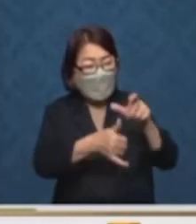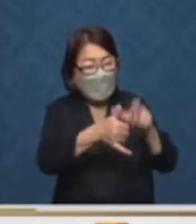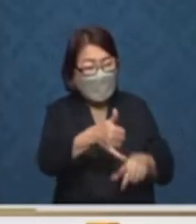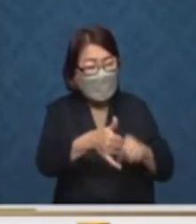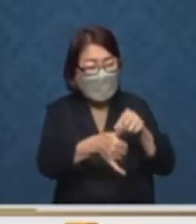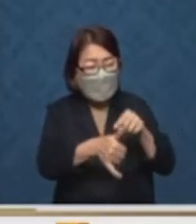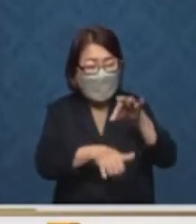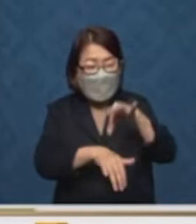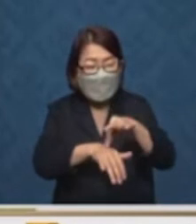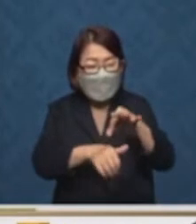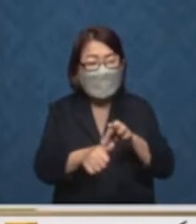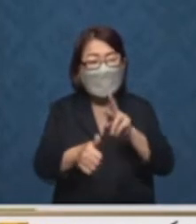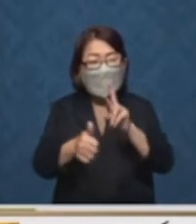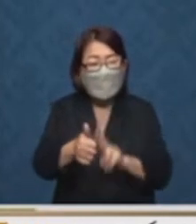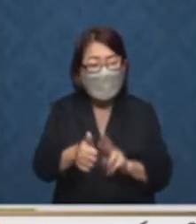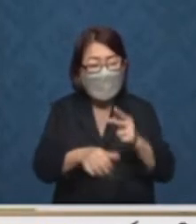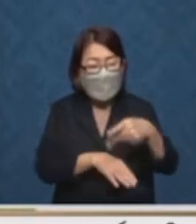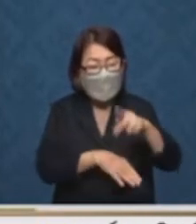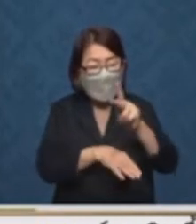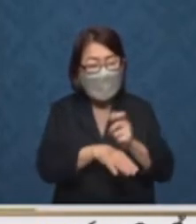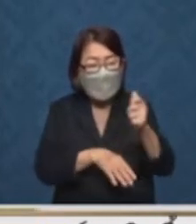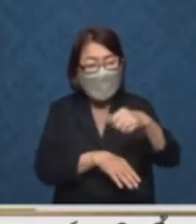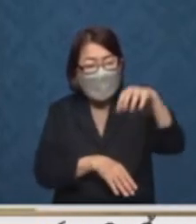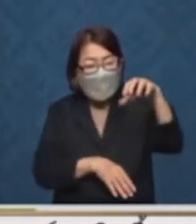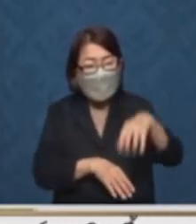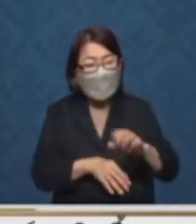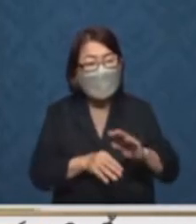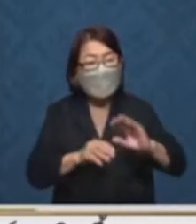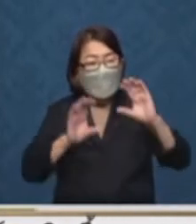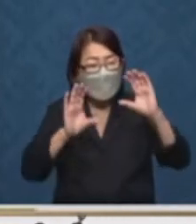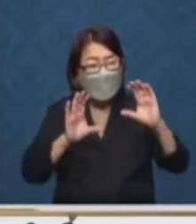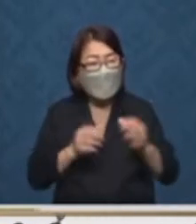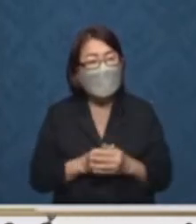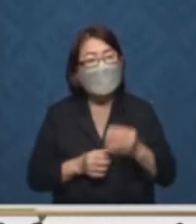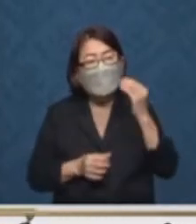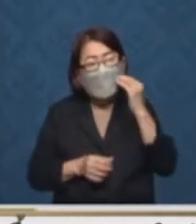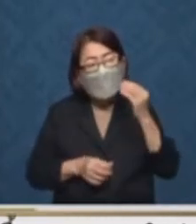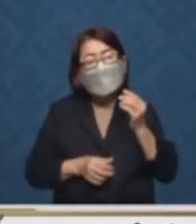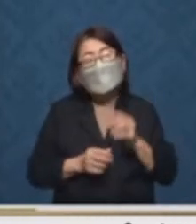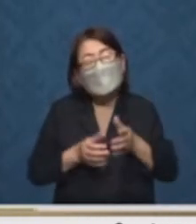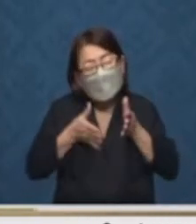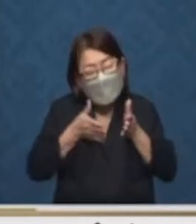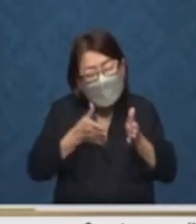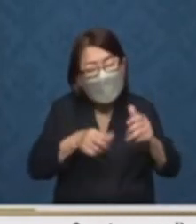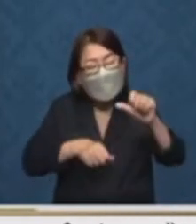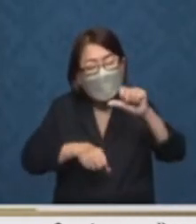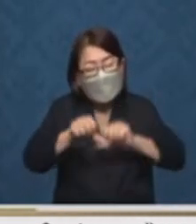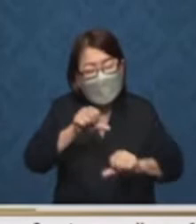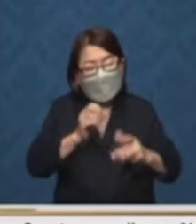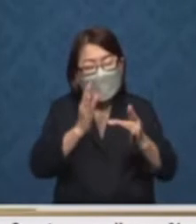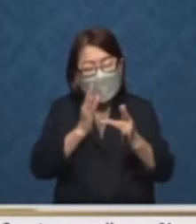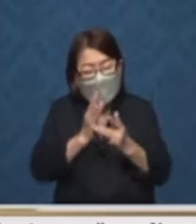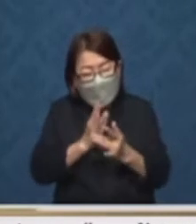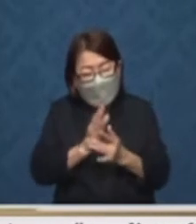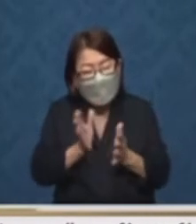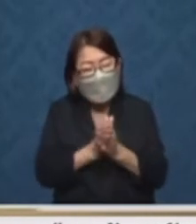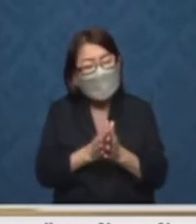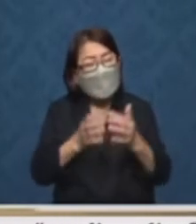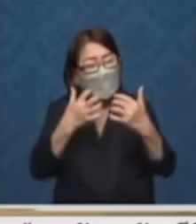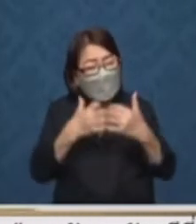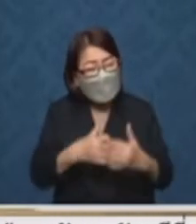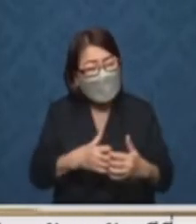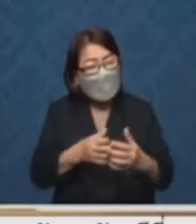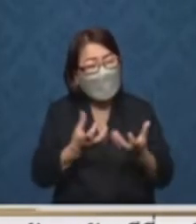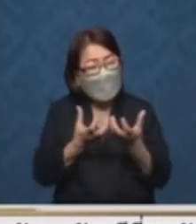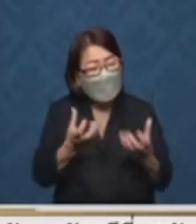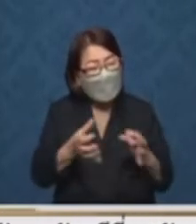านองค์กรบริหารของรัฐด้านวิทยาศาสตร์เทคโนโลยีและอุตสาหกรรมเพื่อการป้องกันประเทศสาธาร